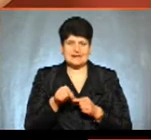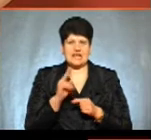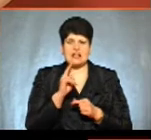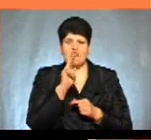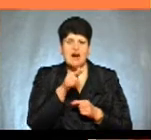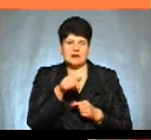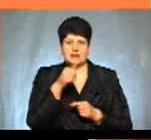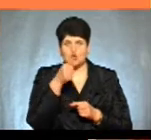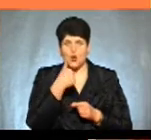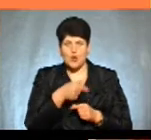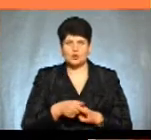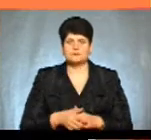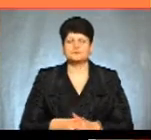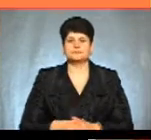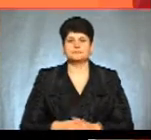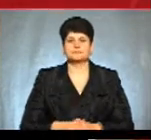року.